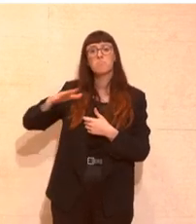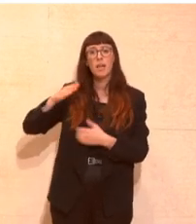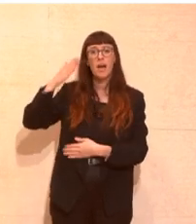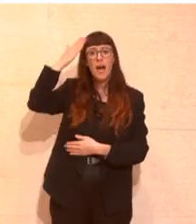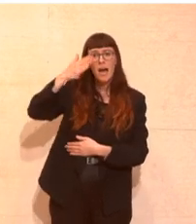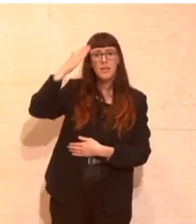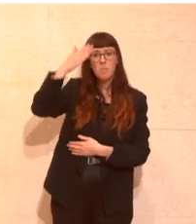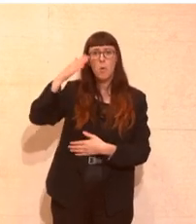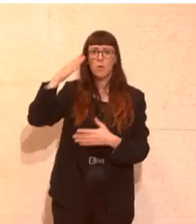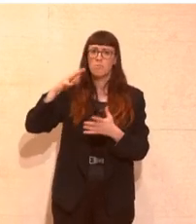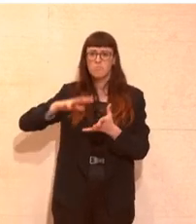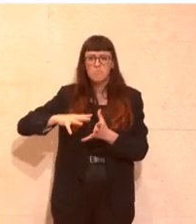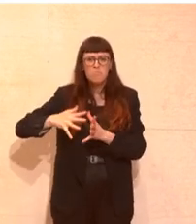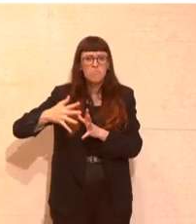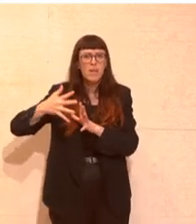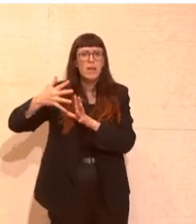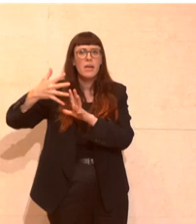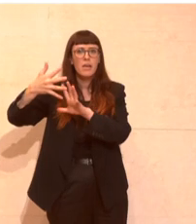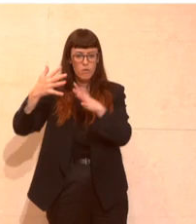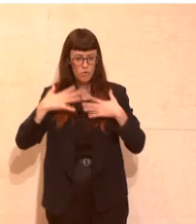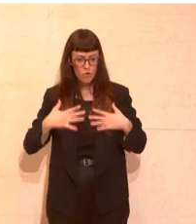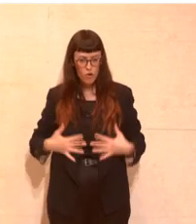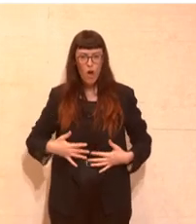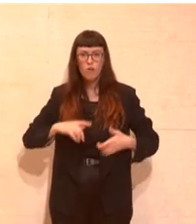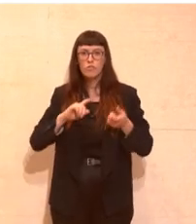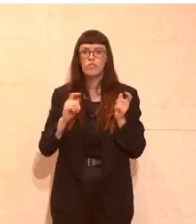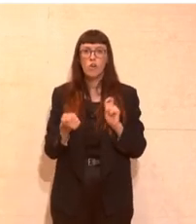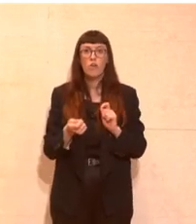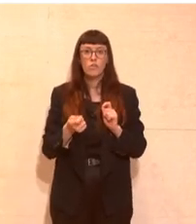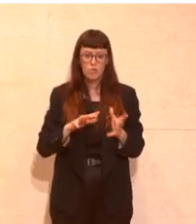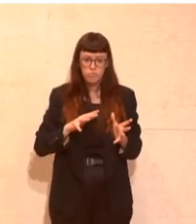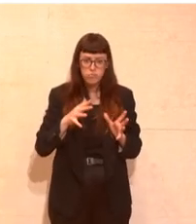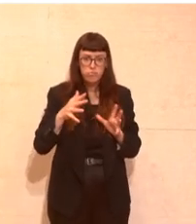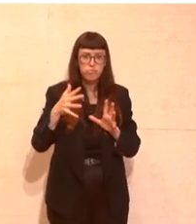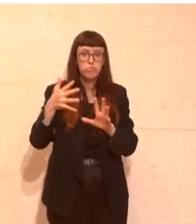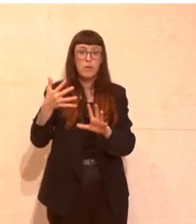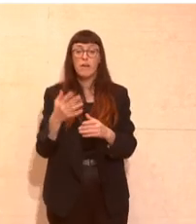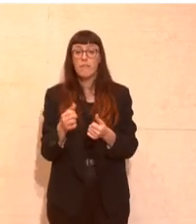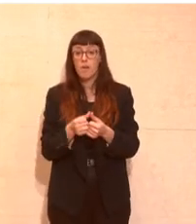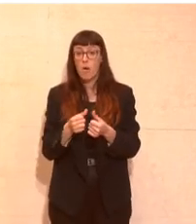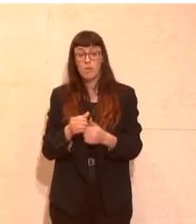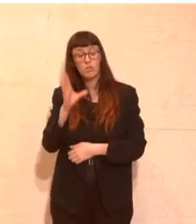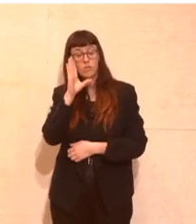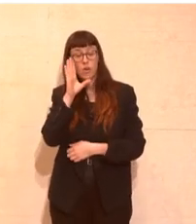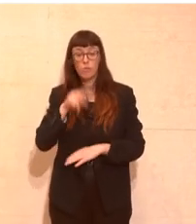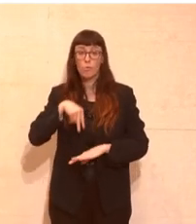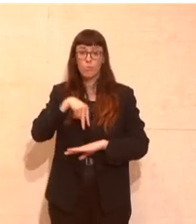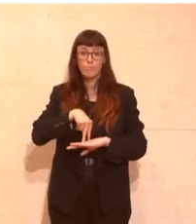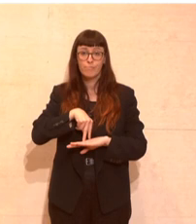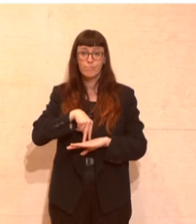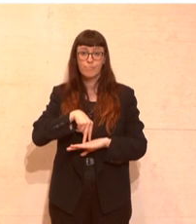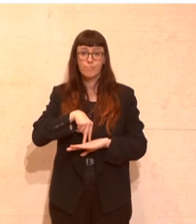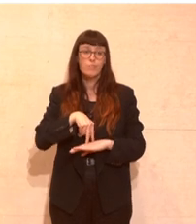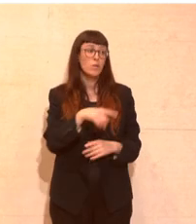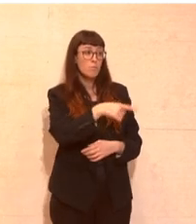caractéristiques physiques pour leur permettre de dormir debout, pour pouvoir partir plus rapidement si toutefois ils étaient prédatés.